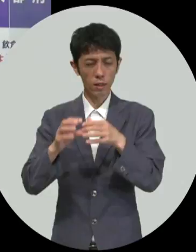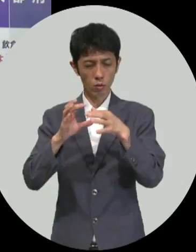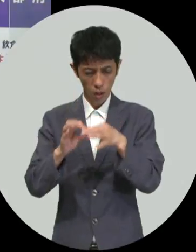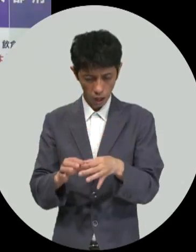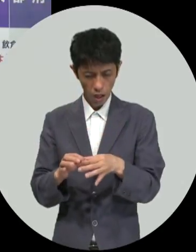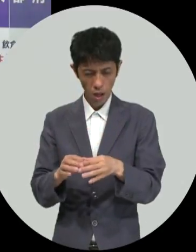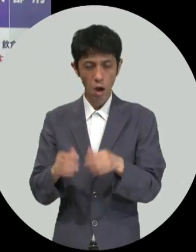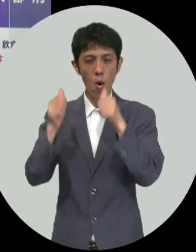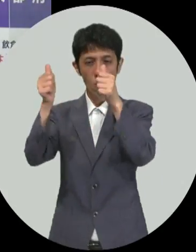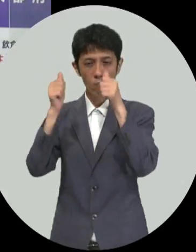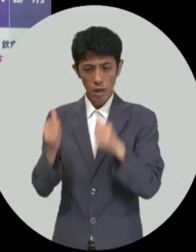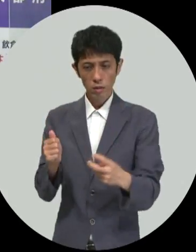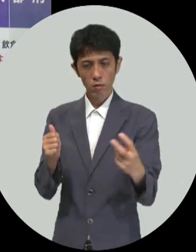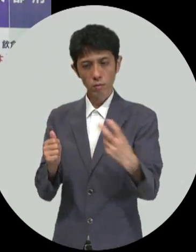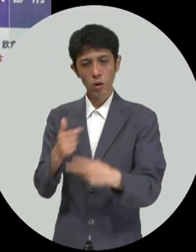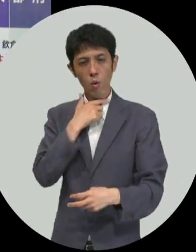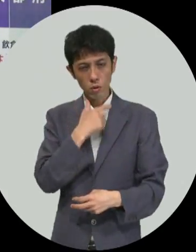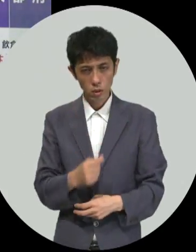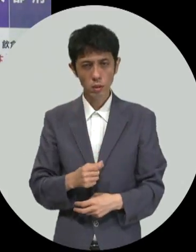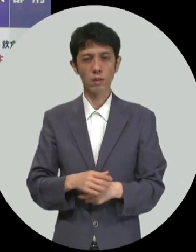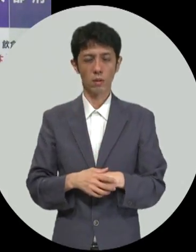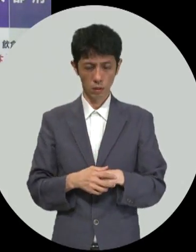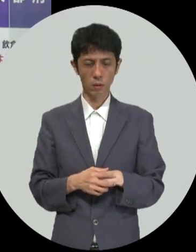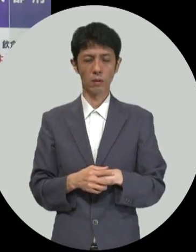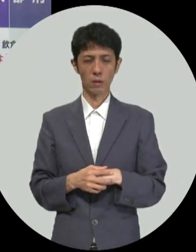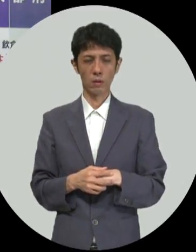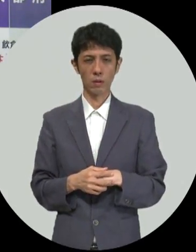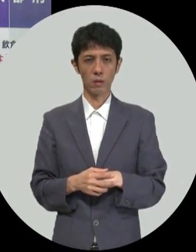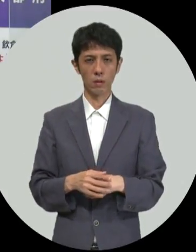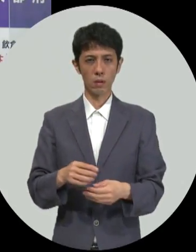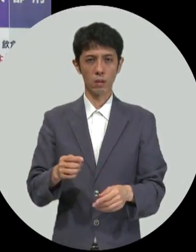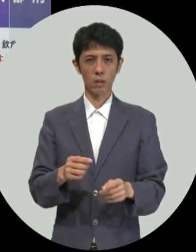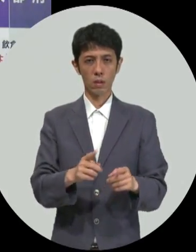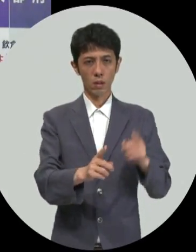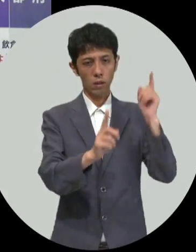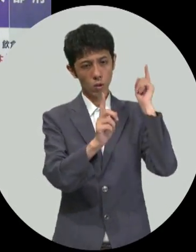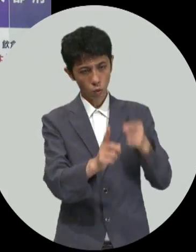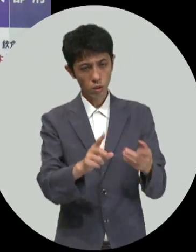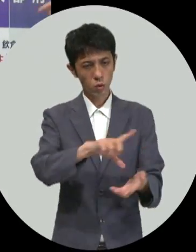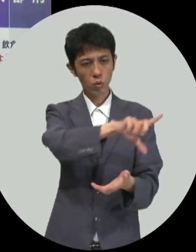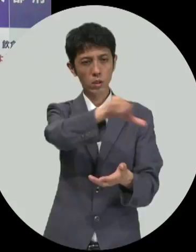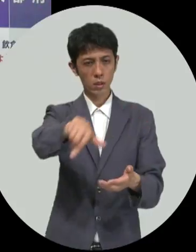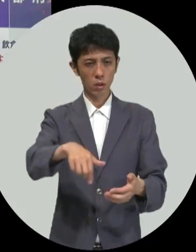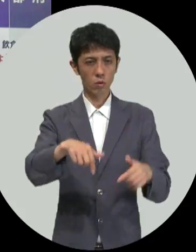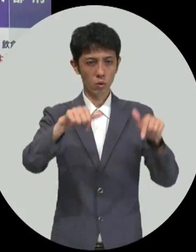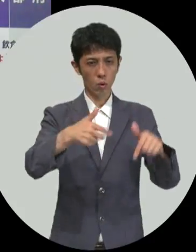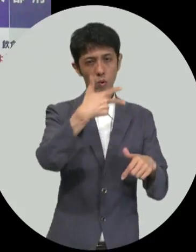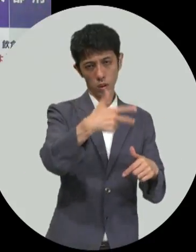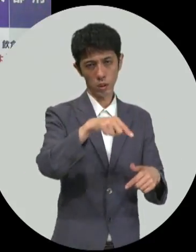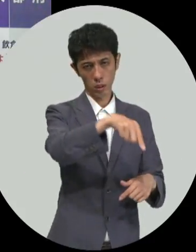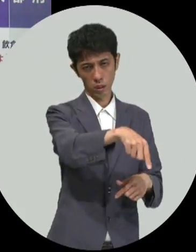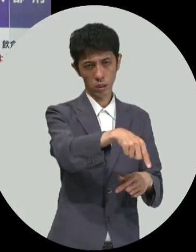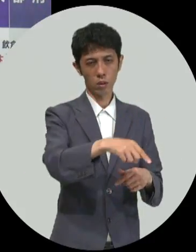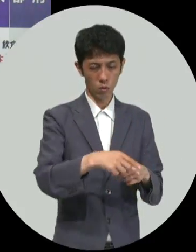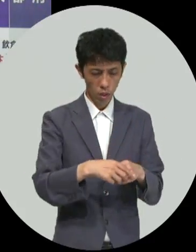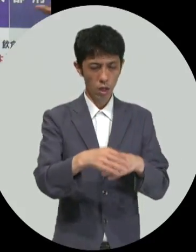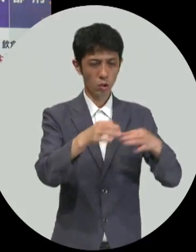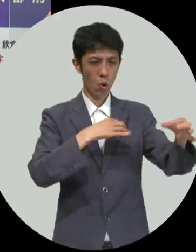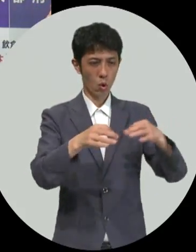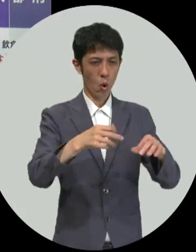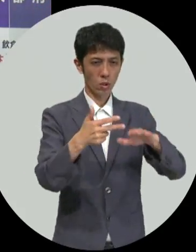でご確認いただきたいと思いますが、重点措置区域であります京都市につきましては、商業施設等